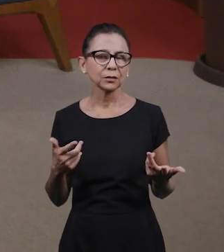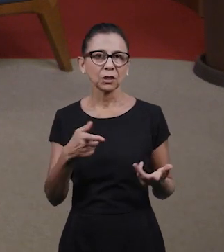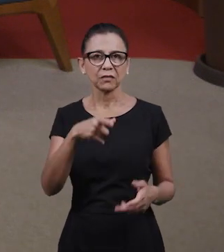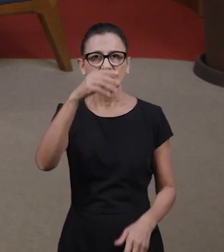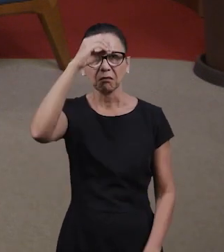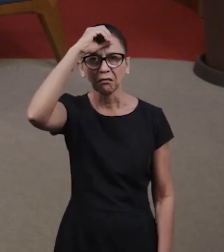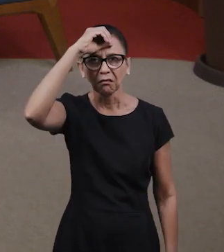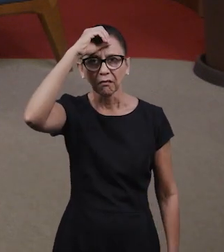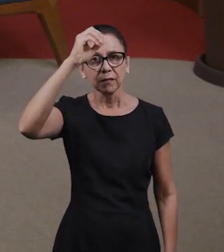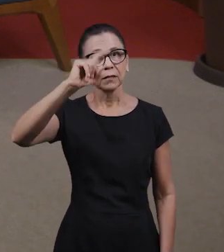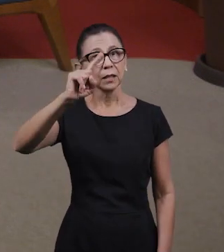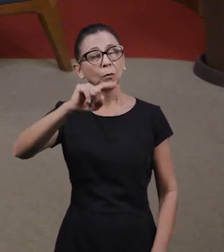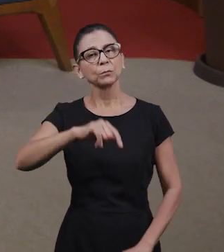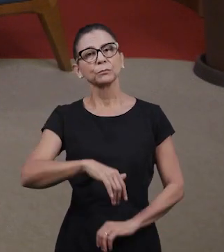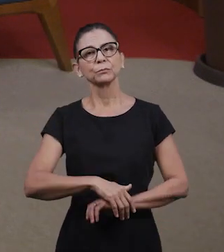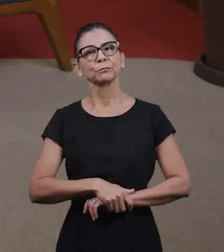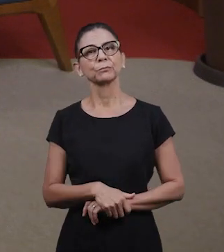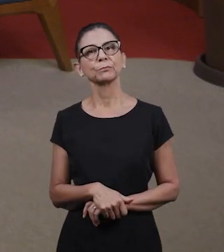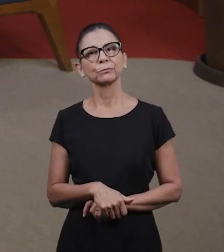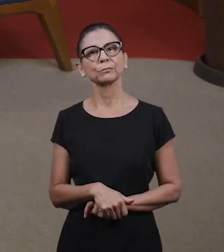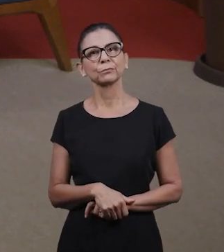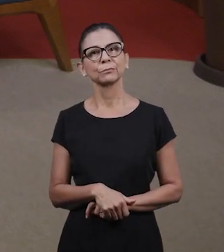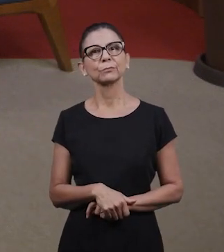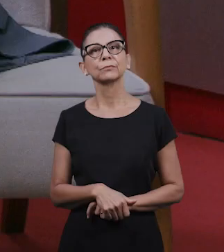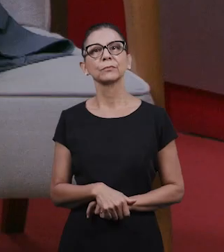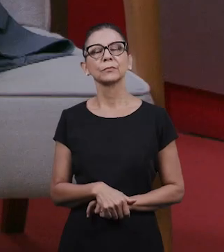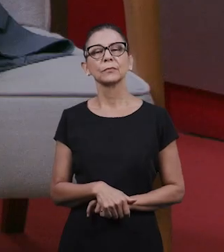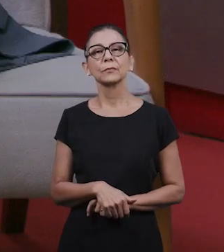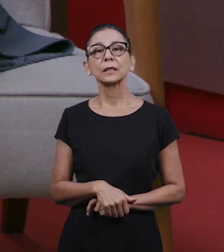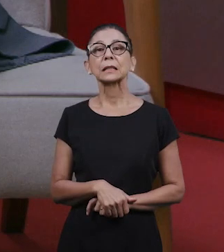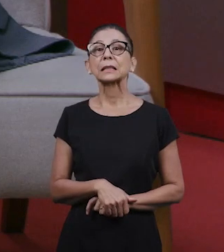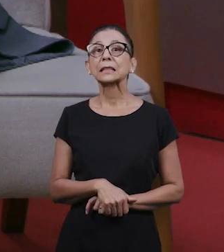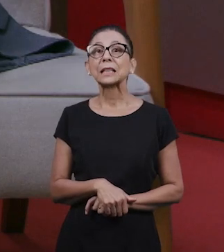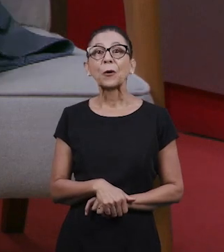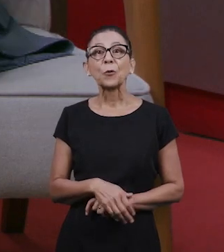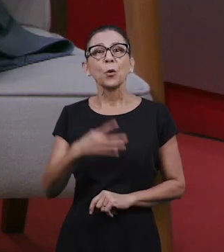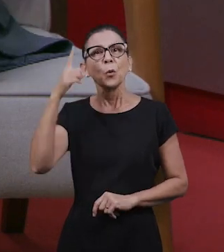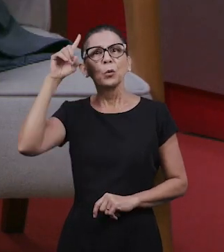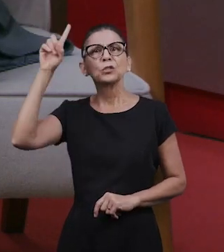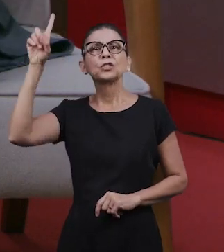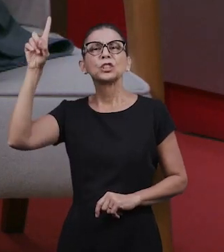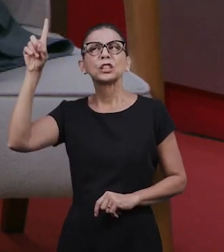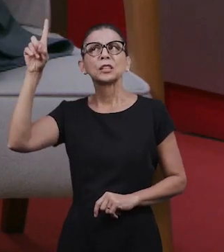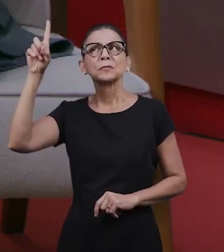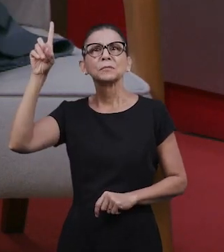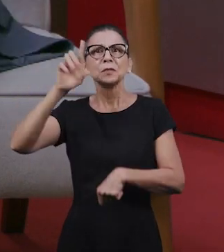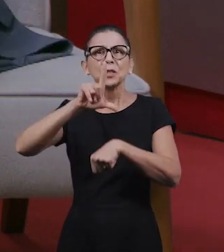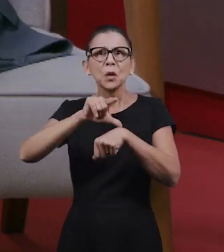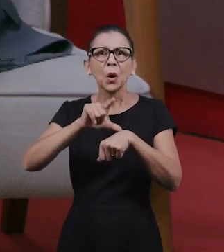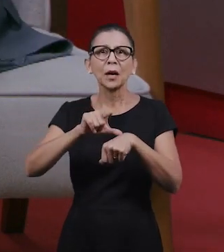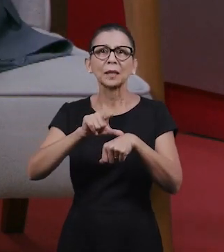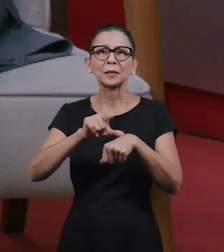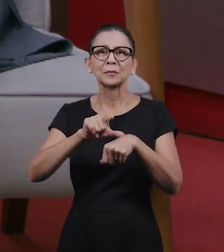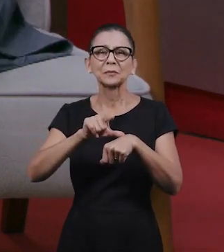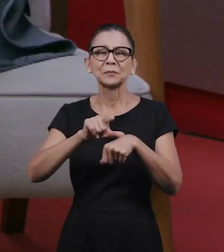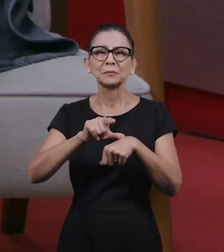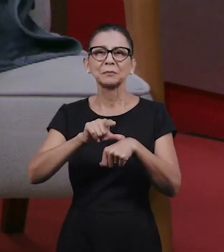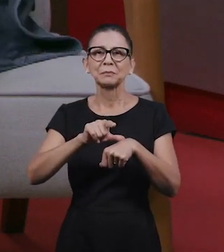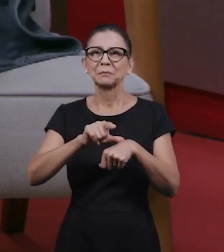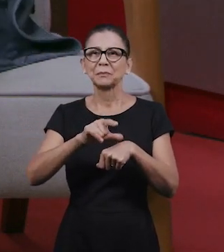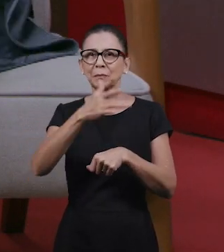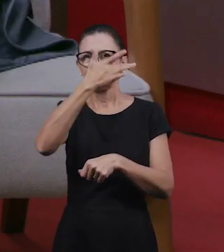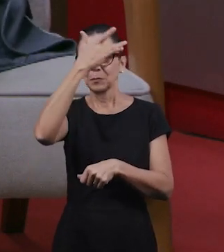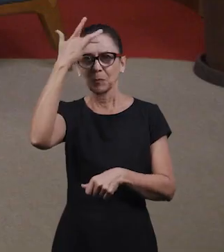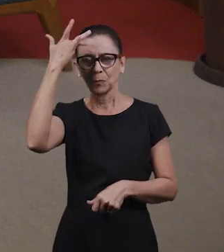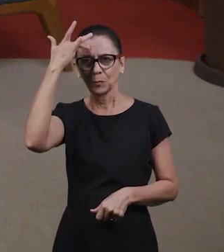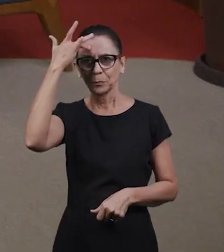Et donc, il est intéressant quand Jésus a dit, cette journée et l'heure, personne ne connaît. Donc, le texte dit, le